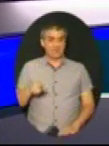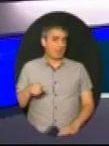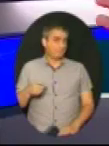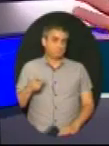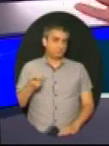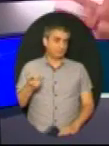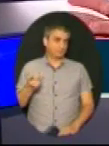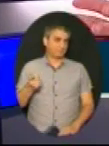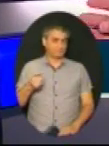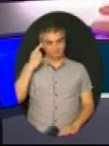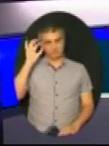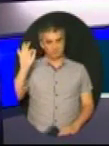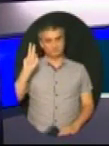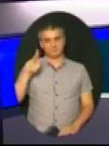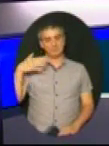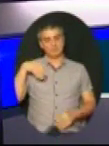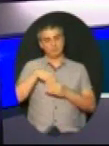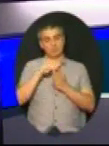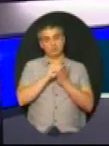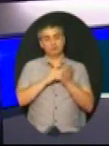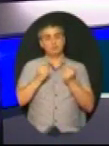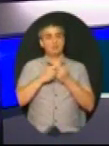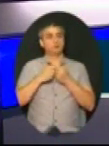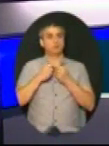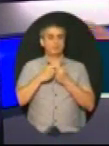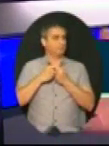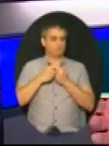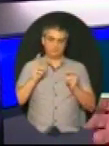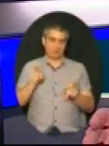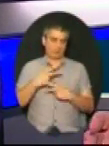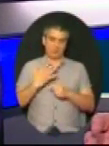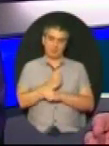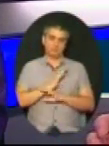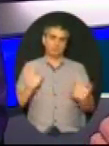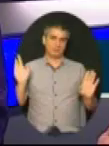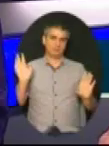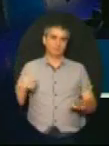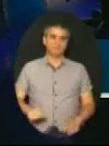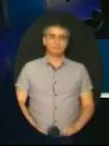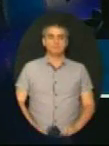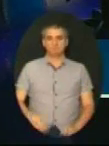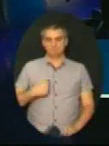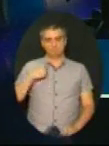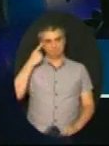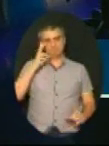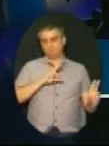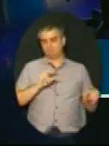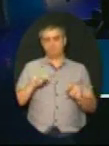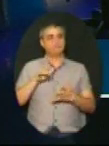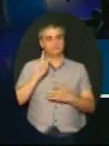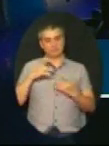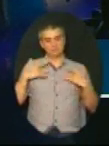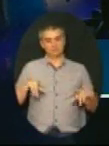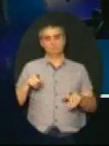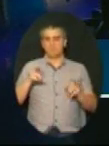שבעצם בעמדתו צריך להיות ברשימה המשותפת, לא יכול להצליח. ברור, כן. אני גם חושבת שהיה מקום